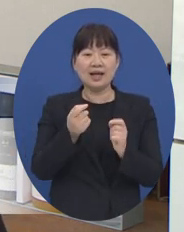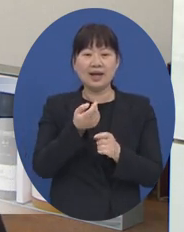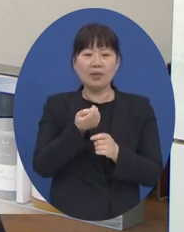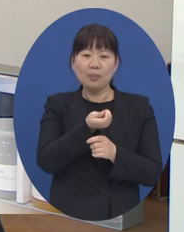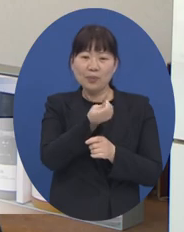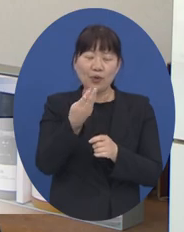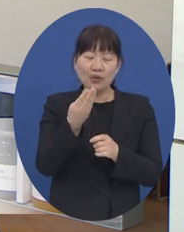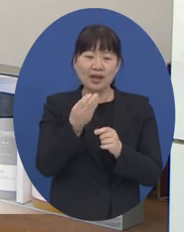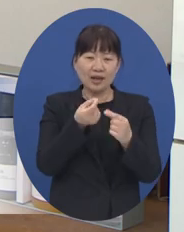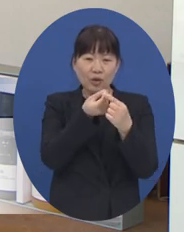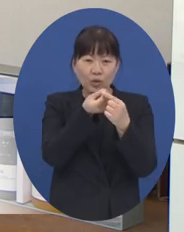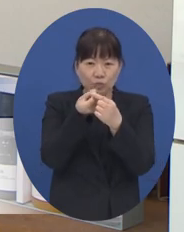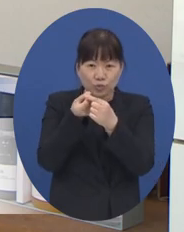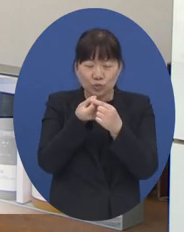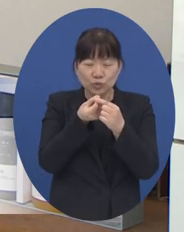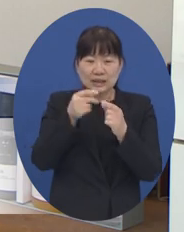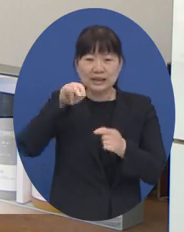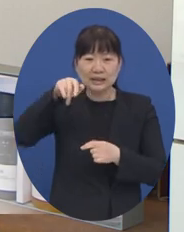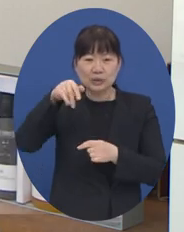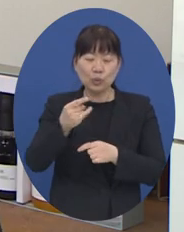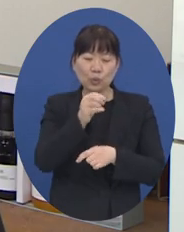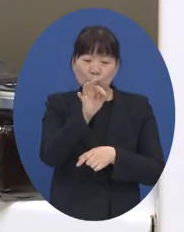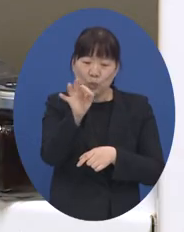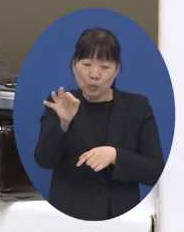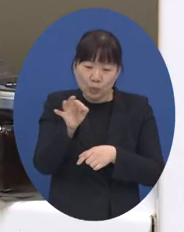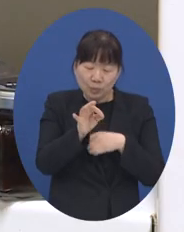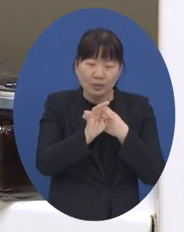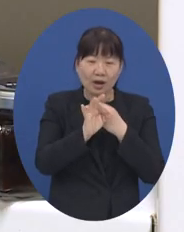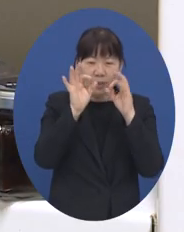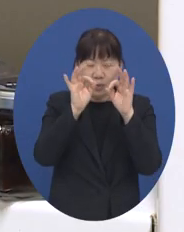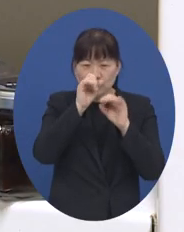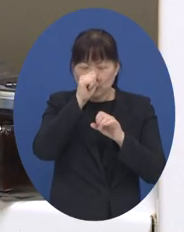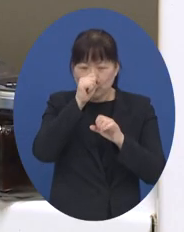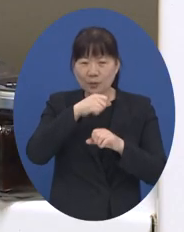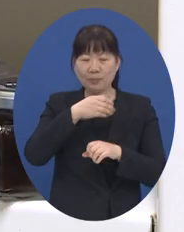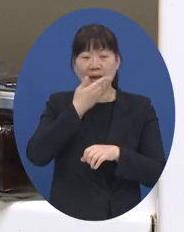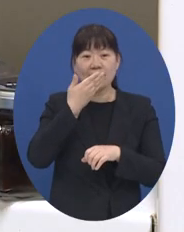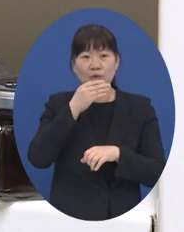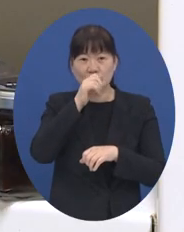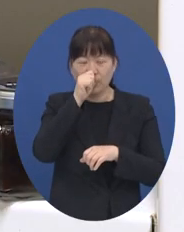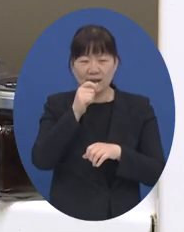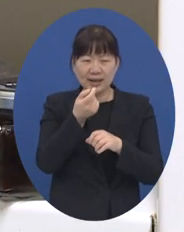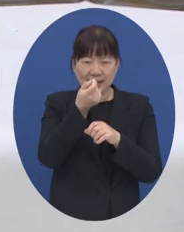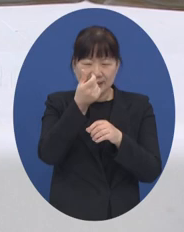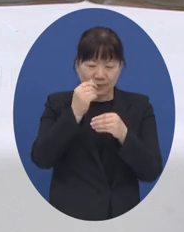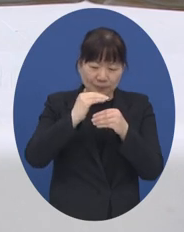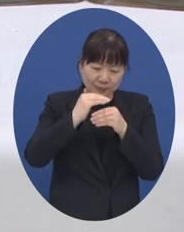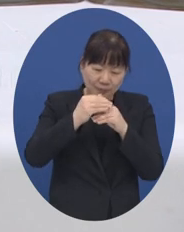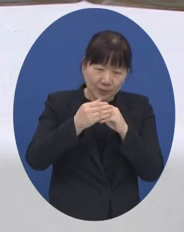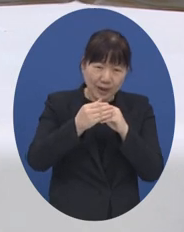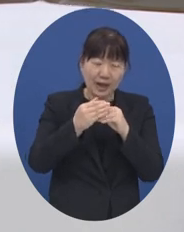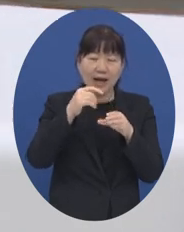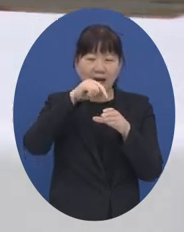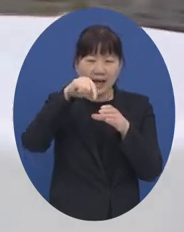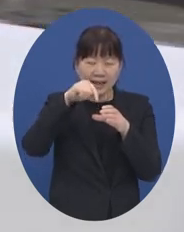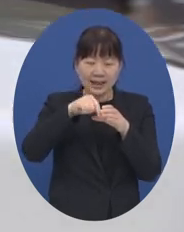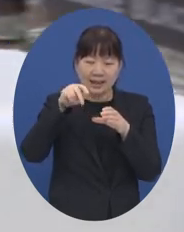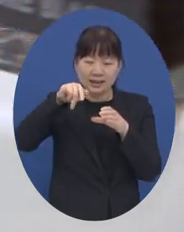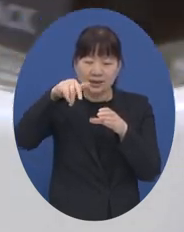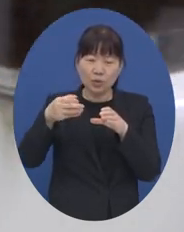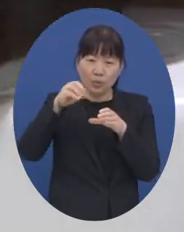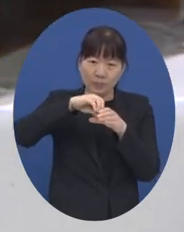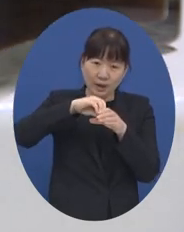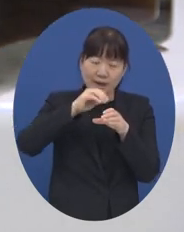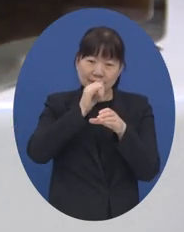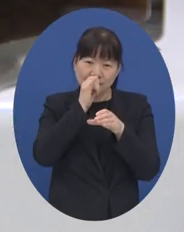그렇게 되심을 보기도 좋고 맛도 좋고요 90조 는 얇은 막을 만들어 막아내 식초를 담아 낸 것으로 이미